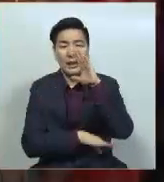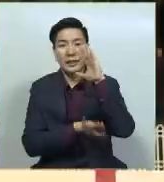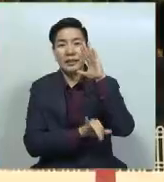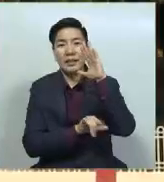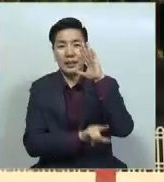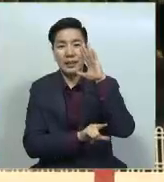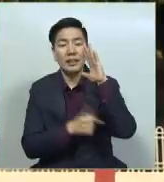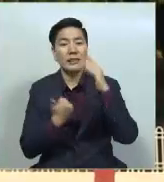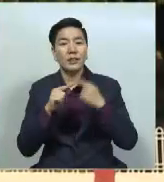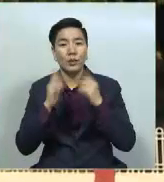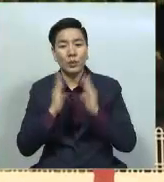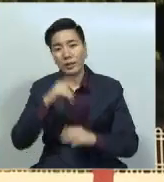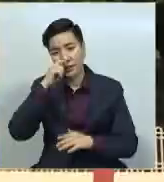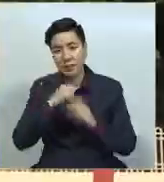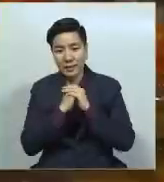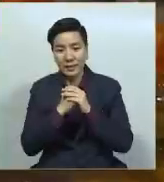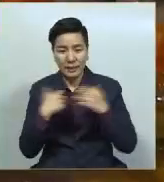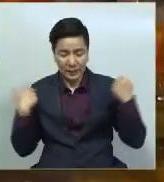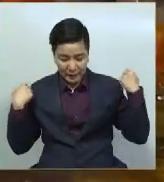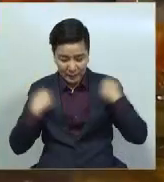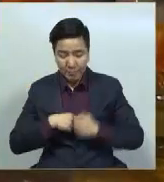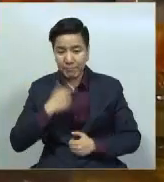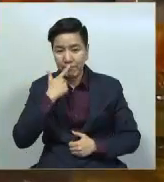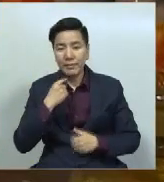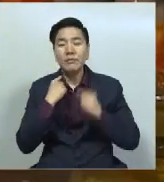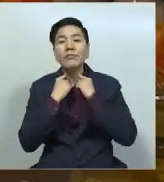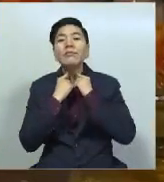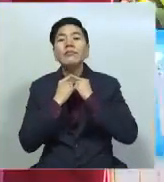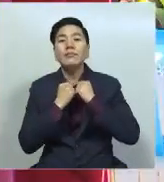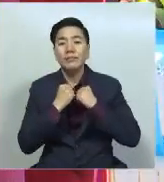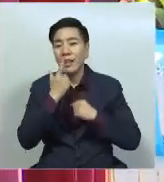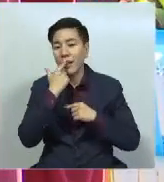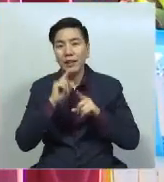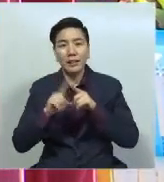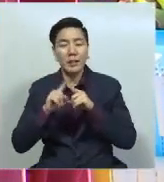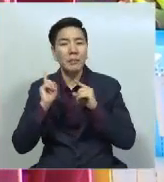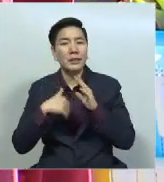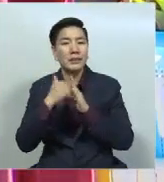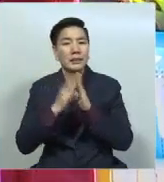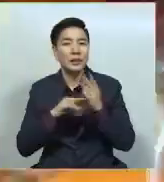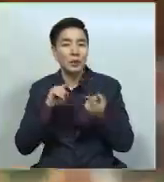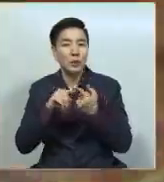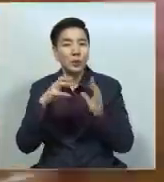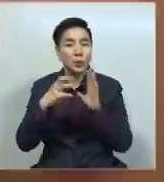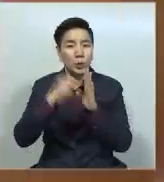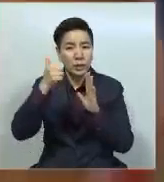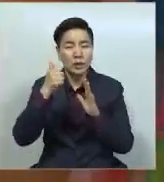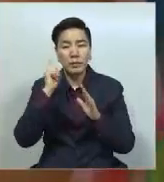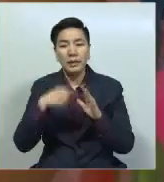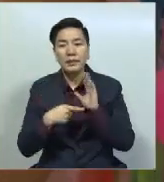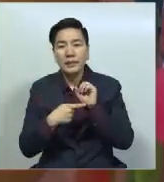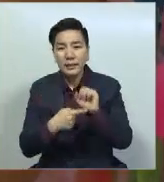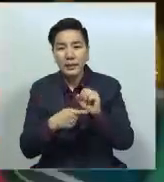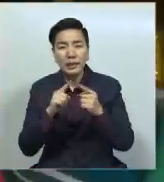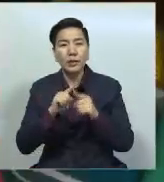ยะลาค่ะที่จังหวัดยะลาชาวไทยเชื้อสายจีนต่างสวมใส่เสื้อกี่เพาเสื้อสีแดงซึ่งเป็นสีแห่งความเป็นสิริมงคลและเป็นสัญ